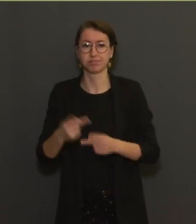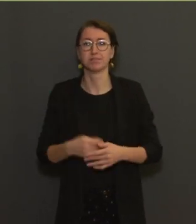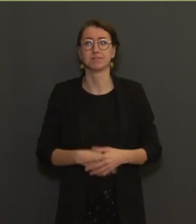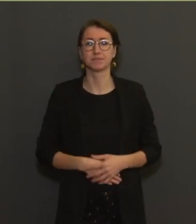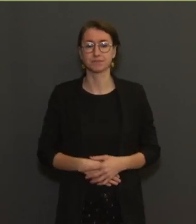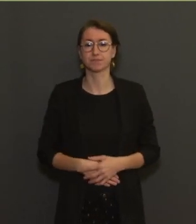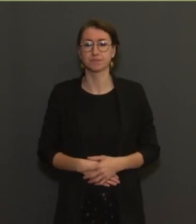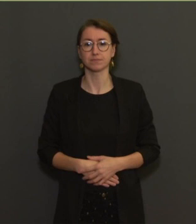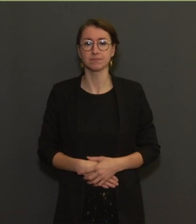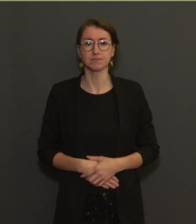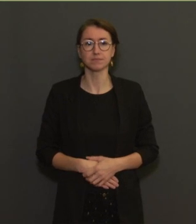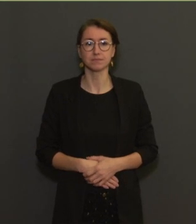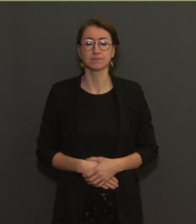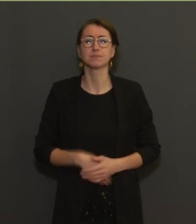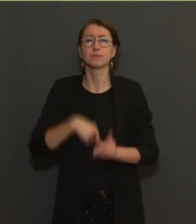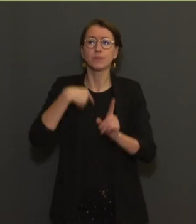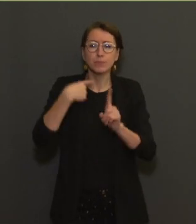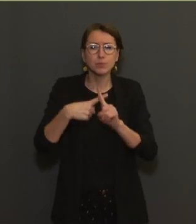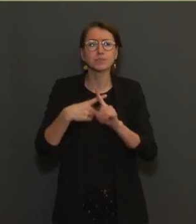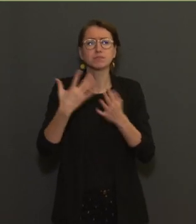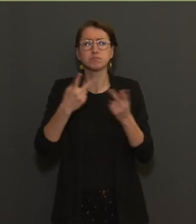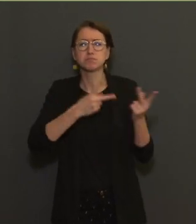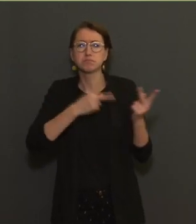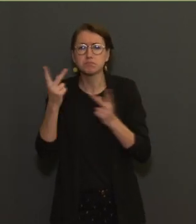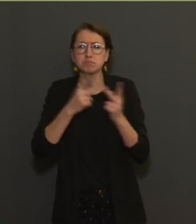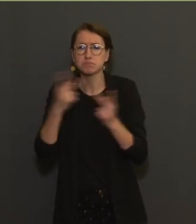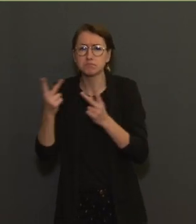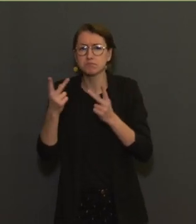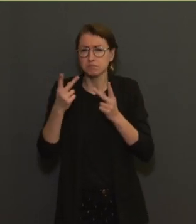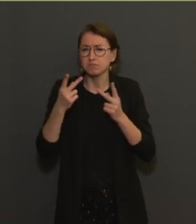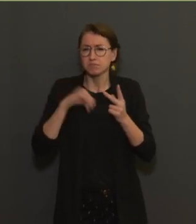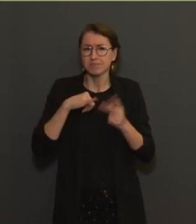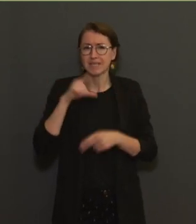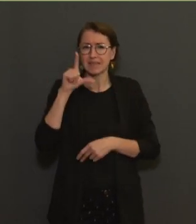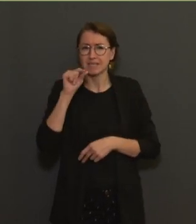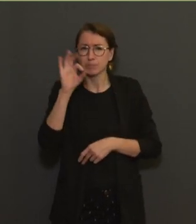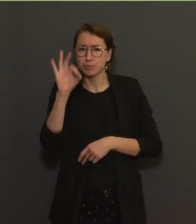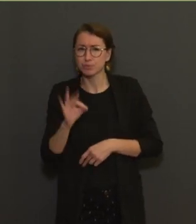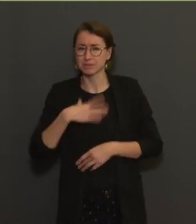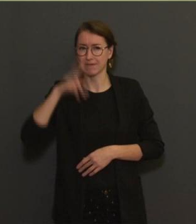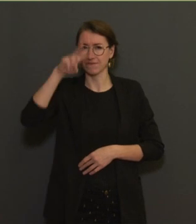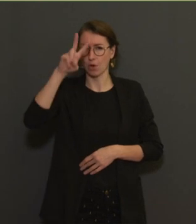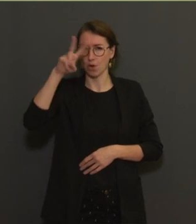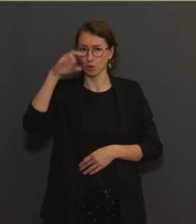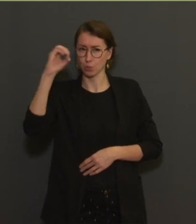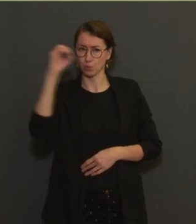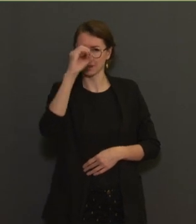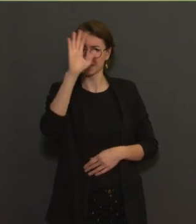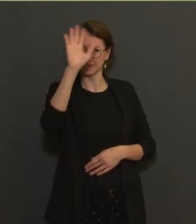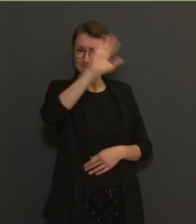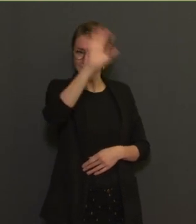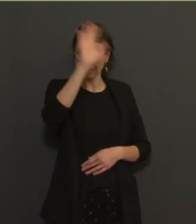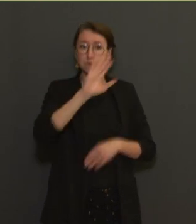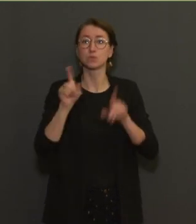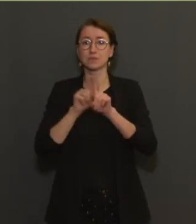des hospitalisations réparties d'une part sur la province de Flandre occidentale et 10 autres % sur la Flandre orientale.